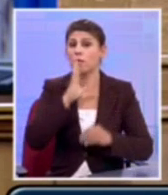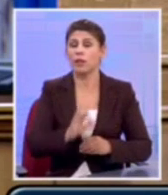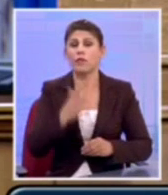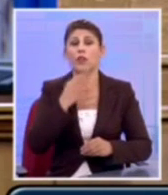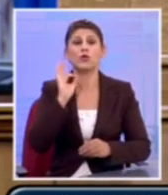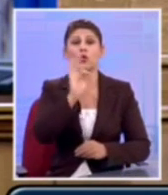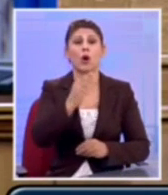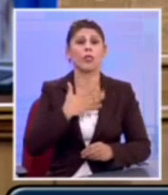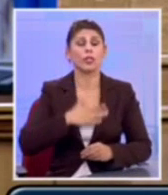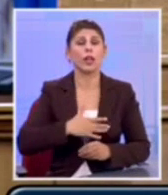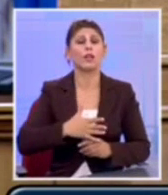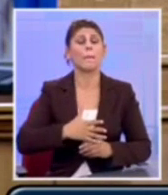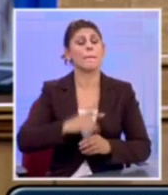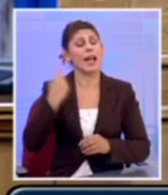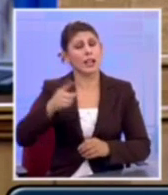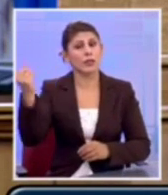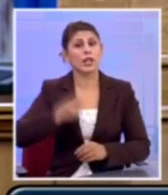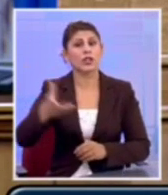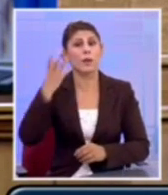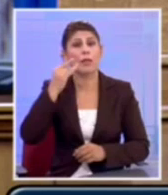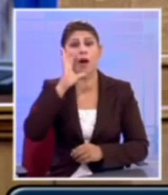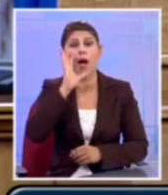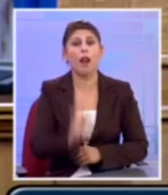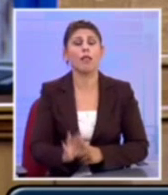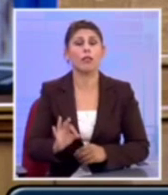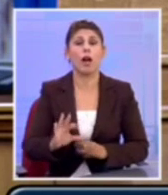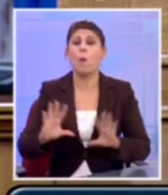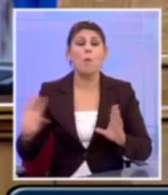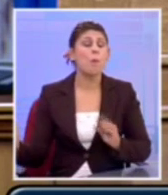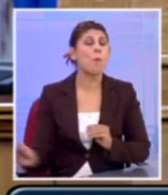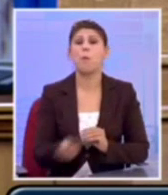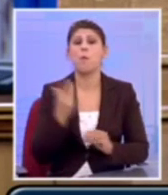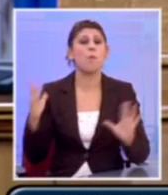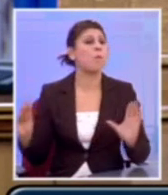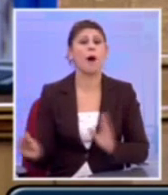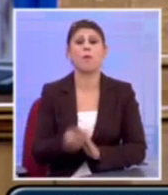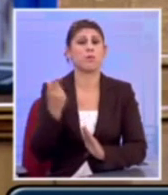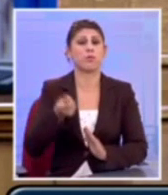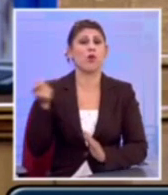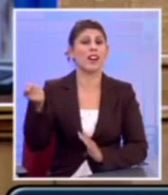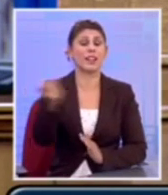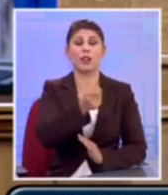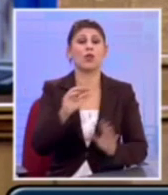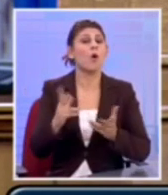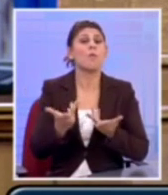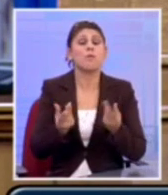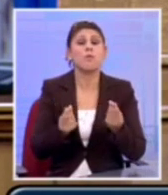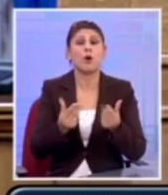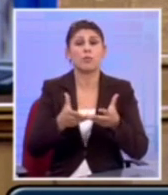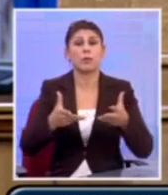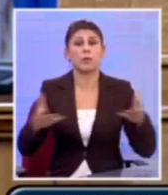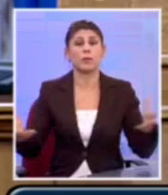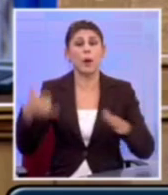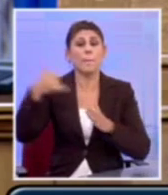αποκαλυφθεί η πλήρης αλήθεια για τη δημιουργία και τη διόγκωσή του, για τη σύνθεση και τη σύστασή